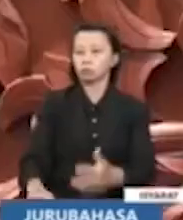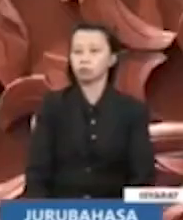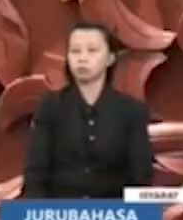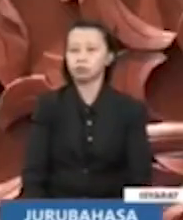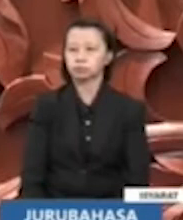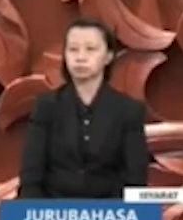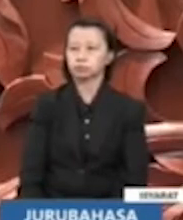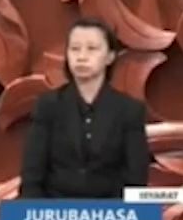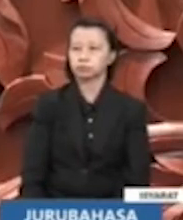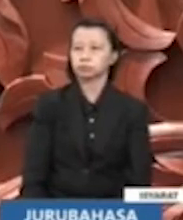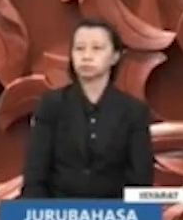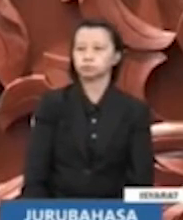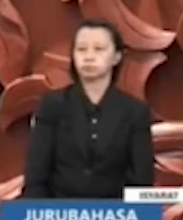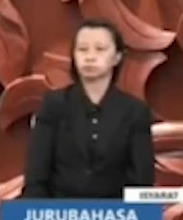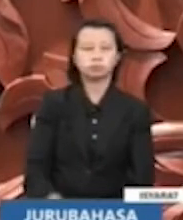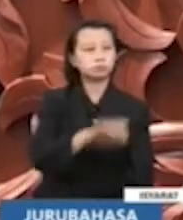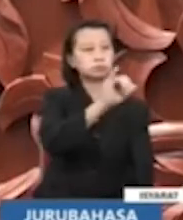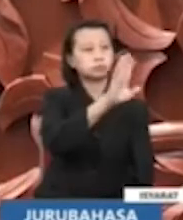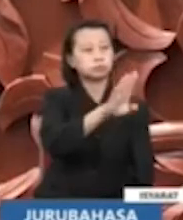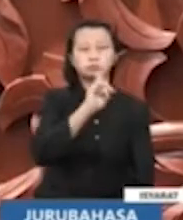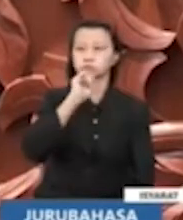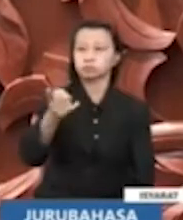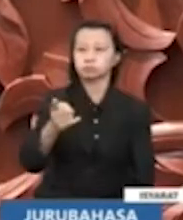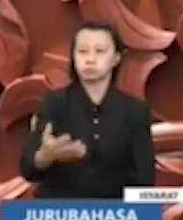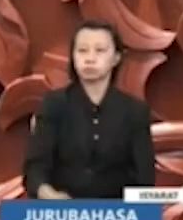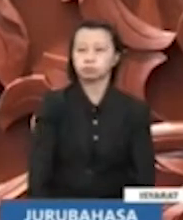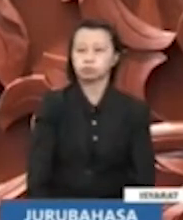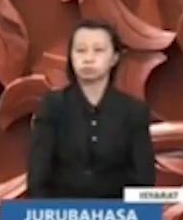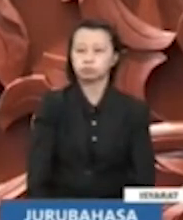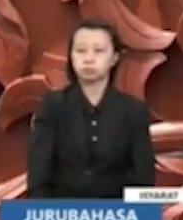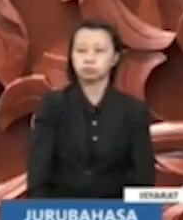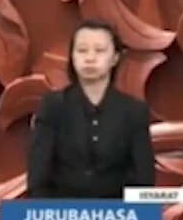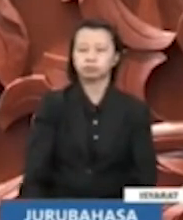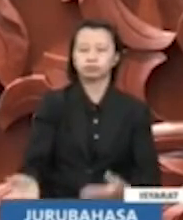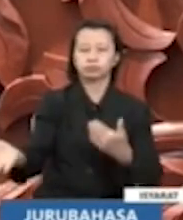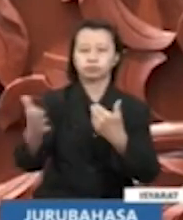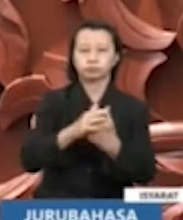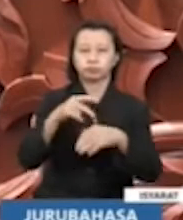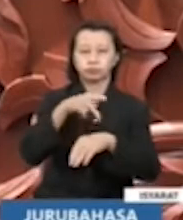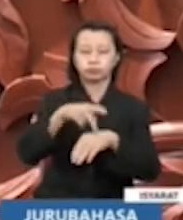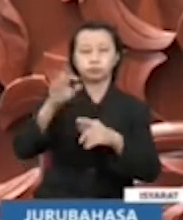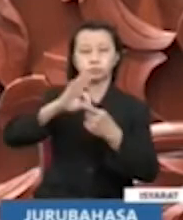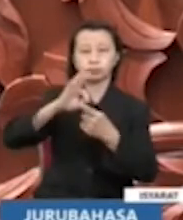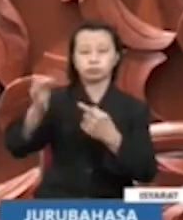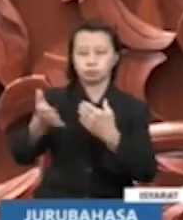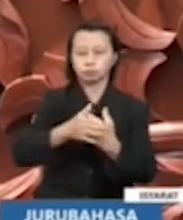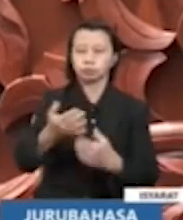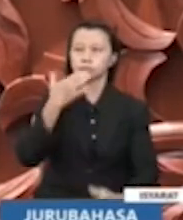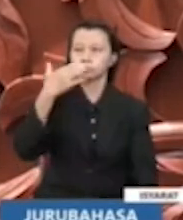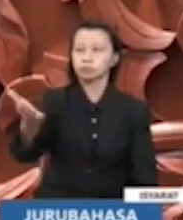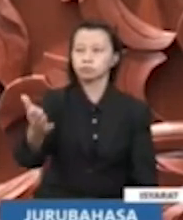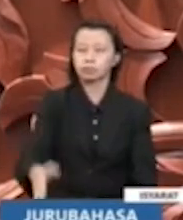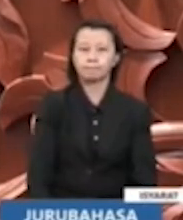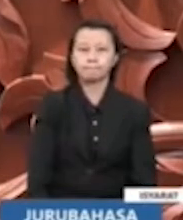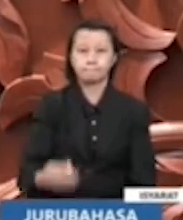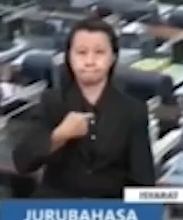DOR. YB, boleh jawab sekali dengan soalan ni, Yang Berhormat Balik Pulau, ya, dari tambahan kedua. Okey, terima kasih Yang